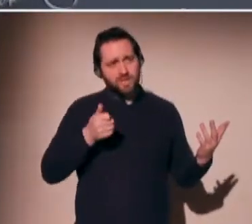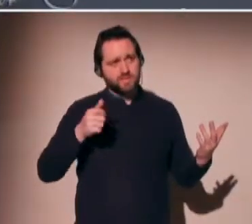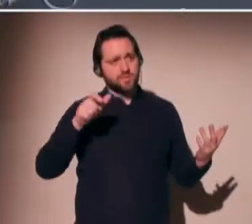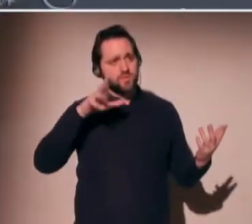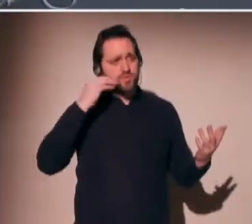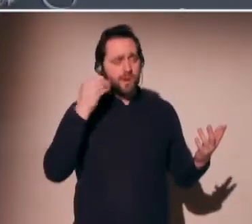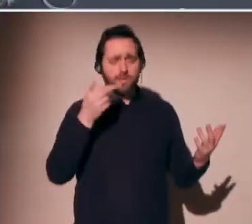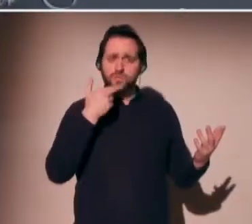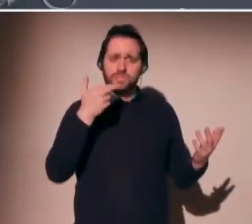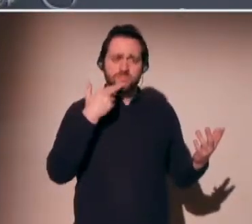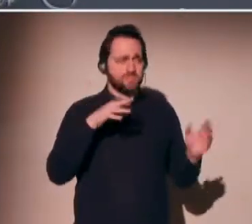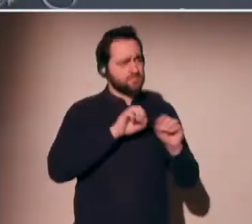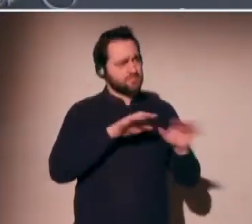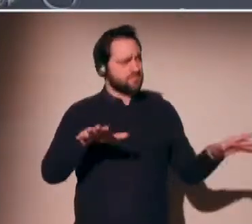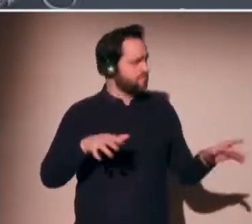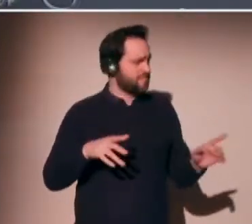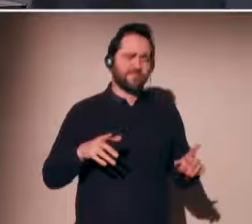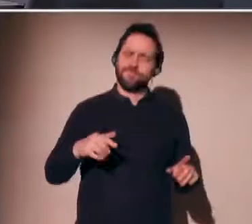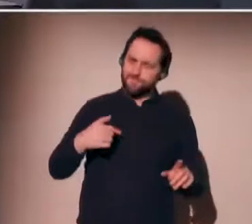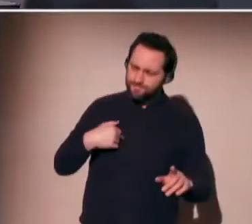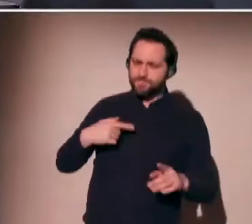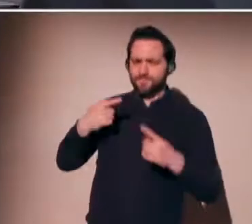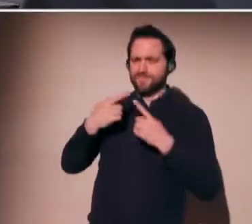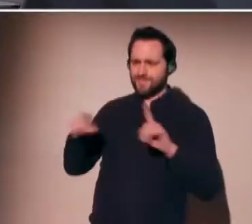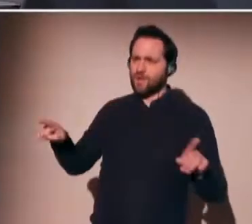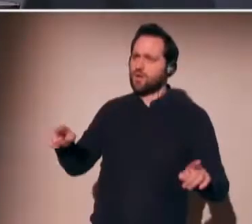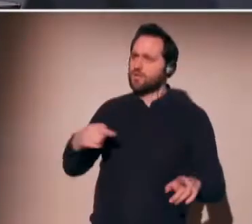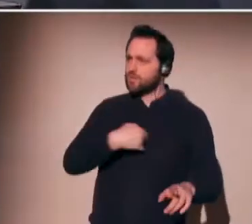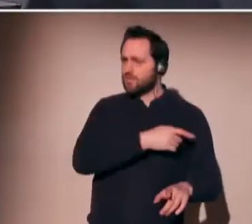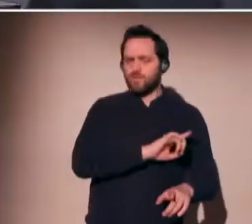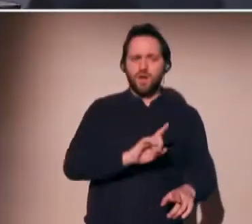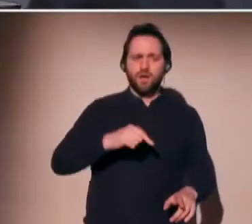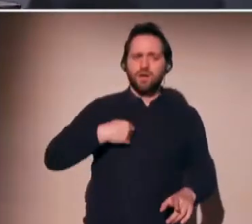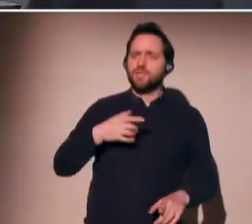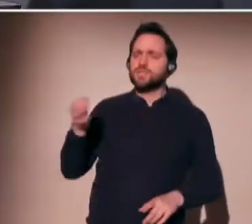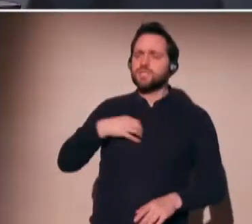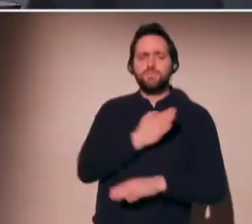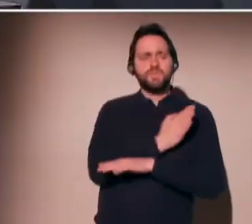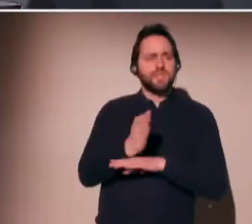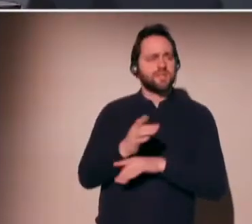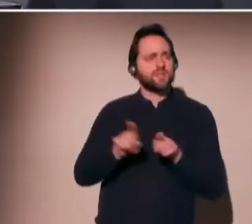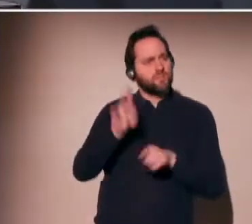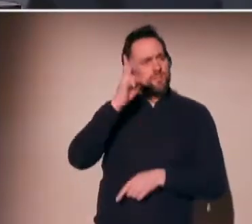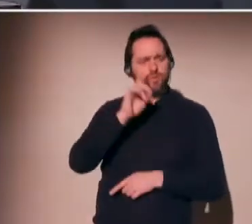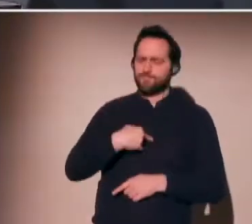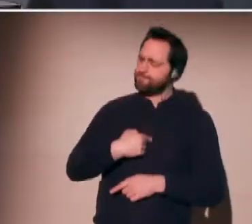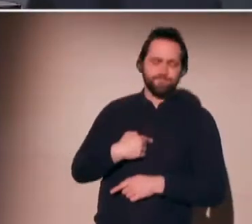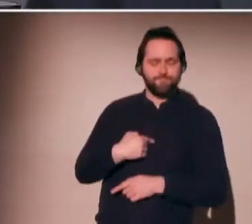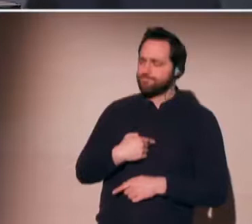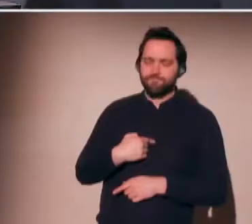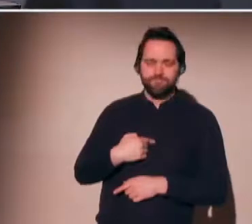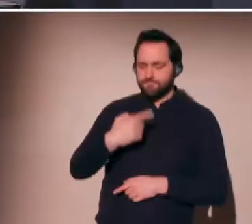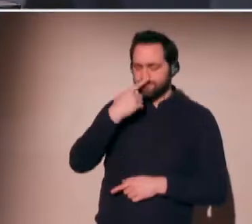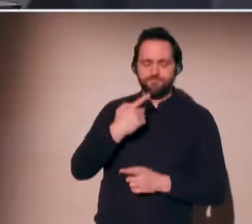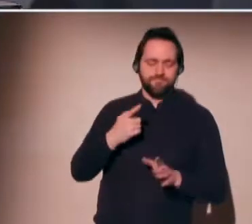pas complètement, comme Stuart, l'impression que c'est business as usual. Il y a eu un phénomène fondamental,